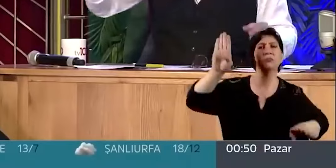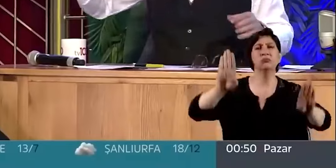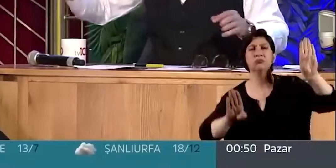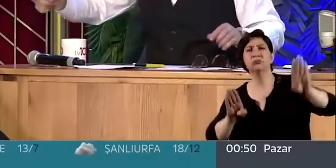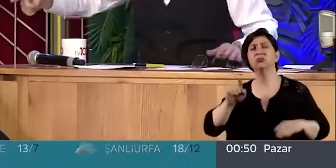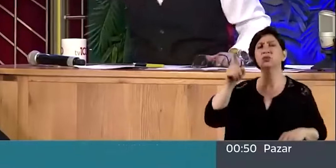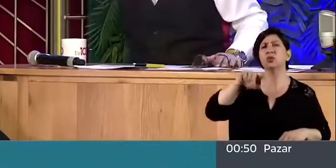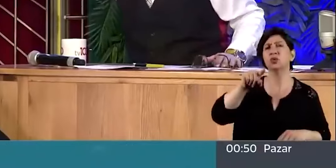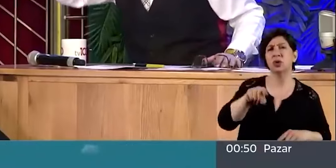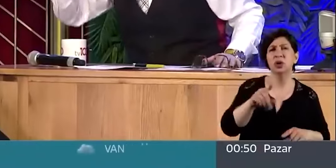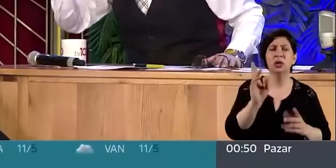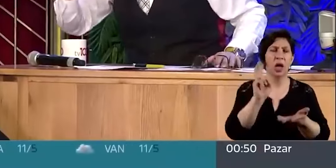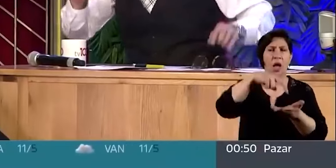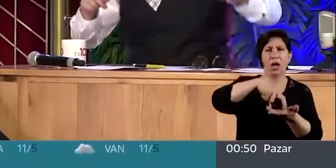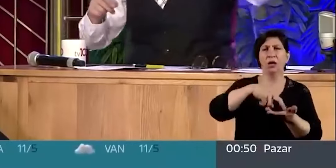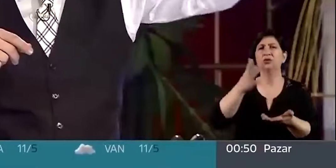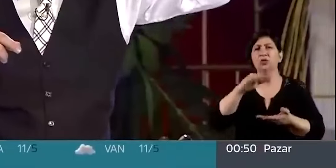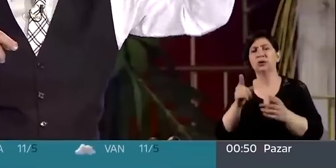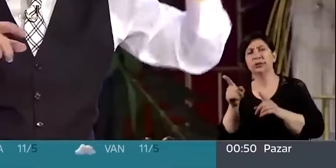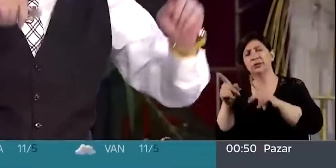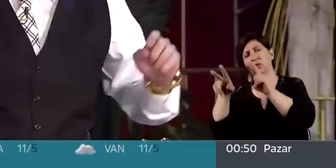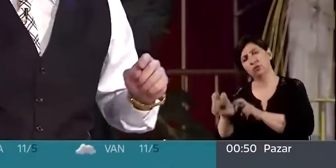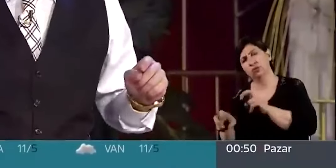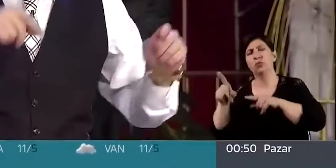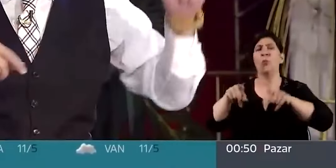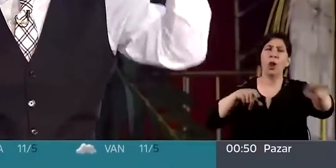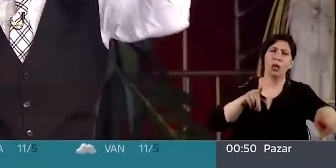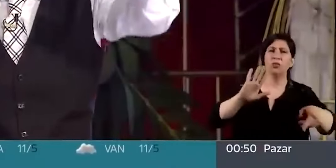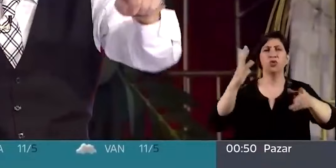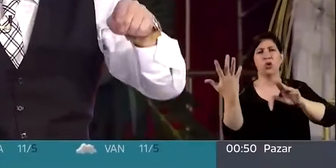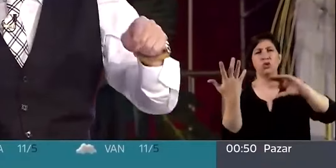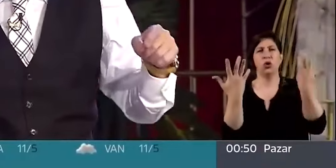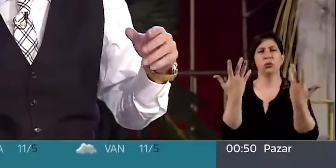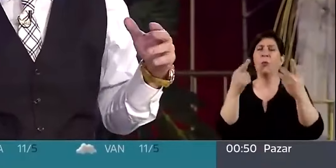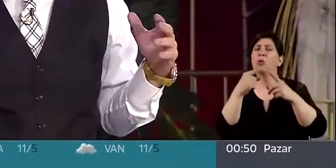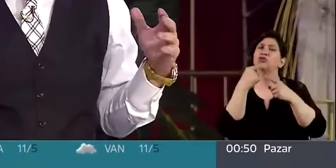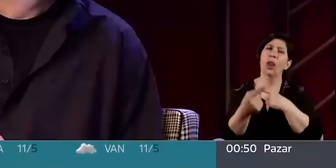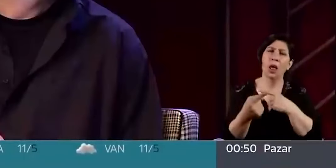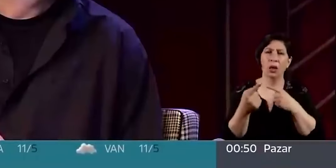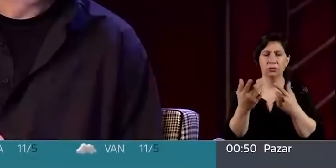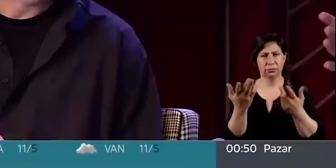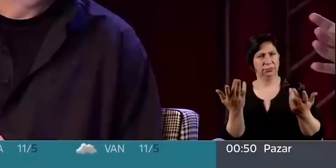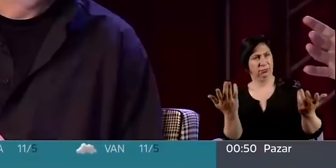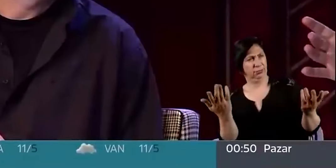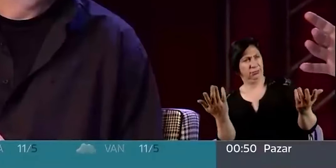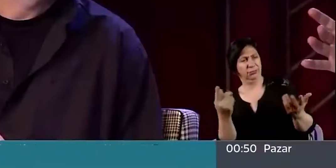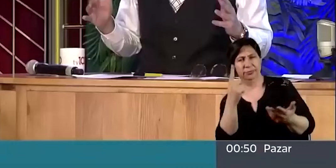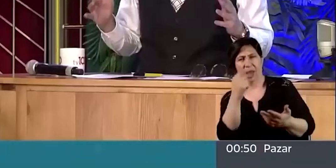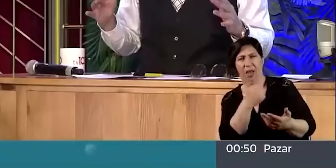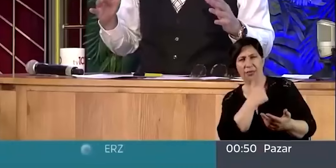bunlar ellerini kaldırsın. Sonra siz ayağa kalkın. Evet. Sonra siz şöyle yapın, siz şuraya dönün, siz bunları söyleyin falan. Dedim ki bir